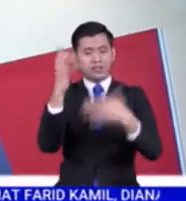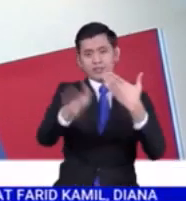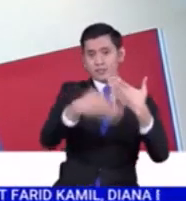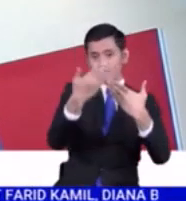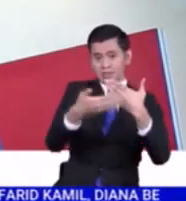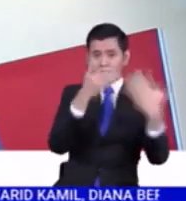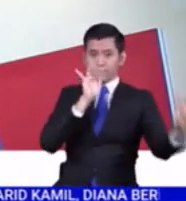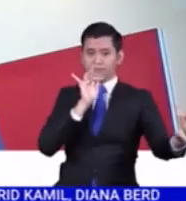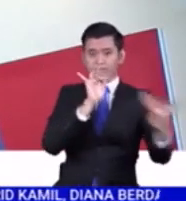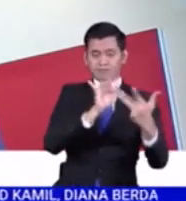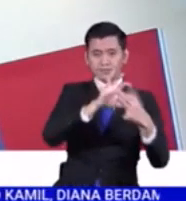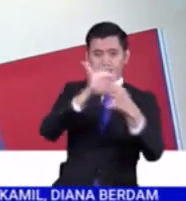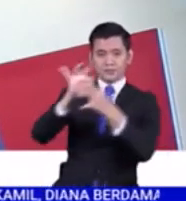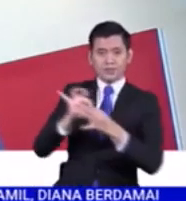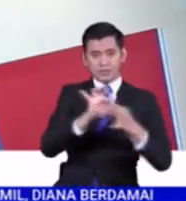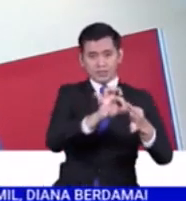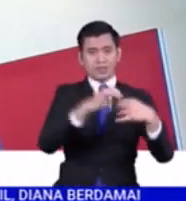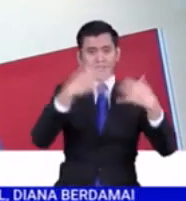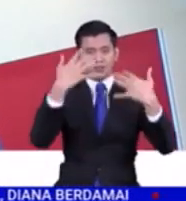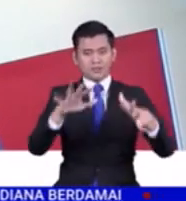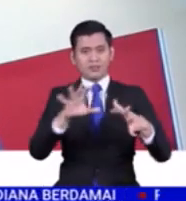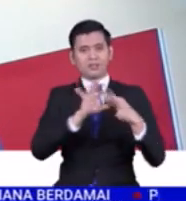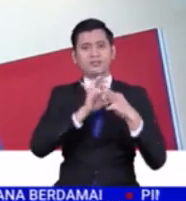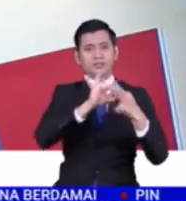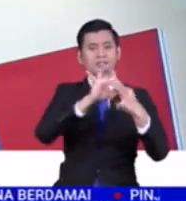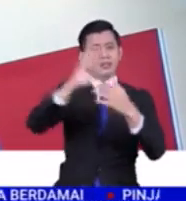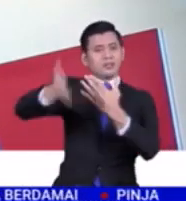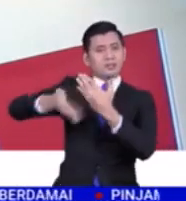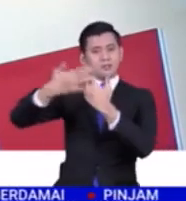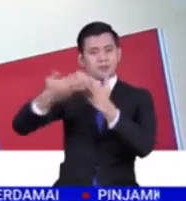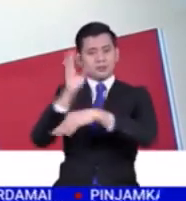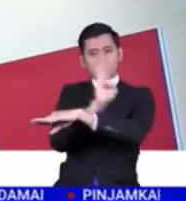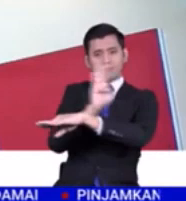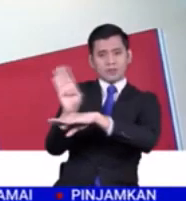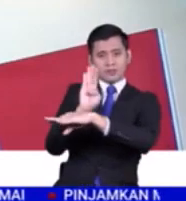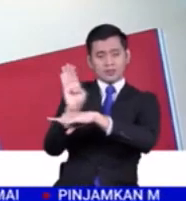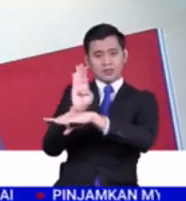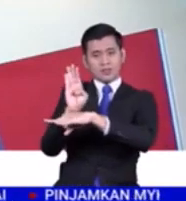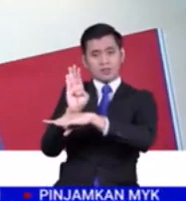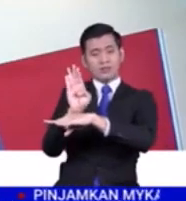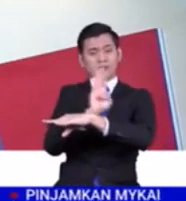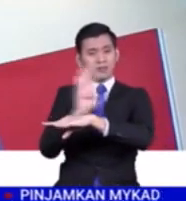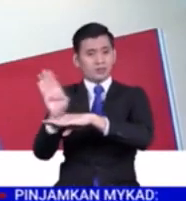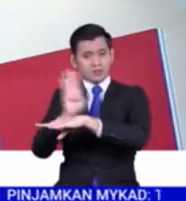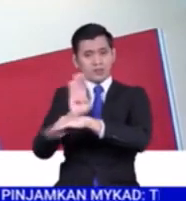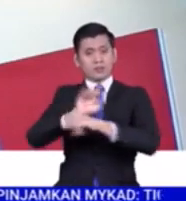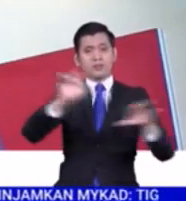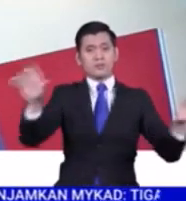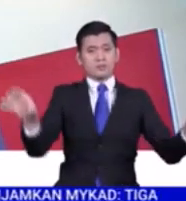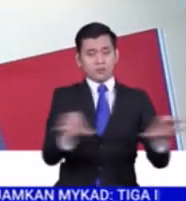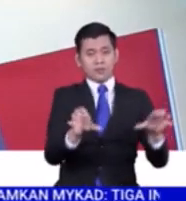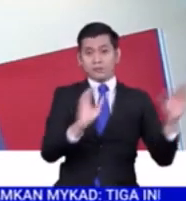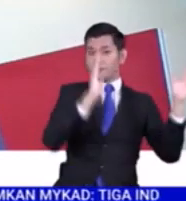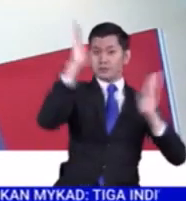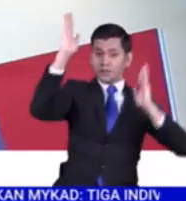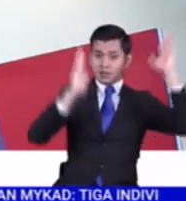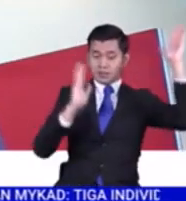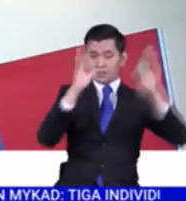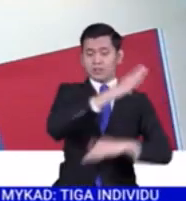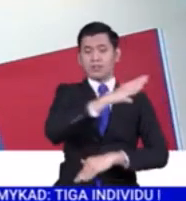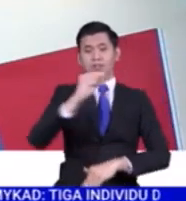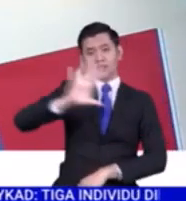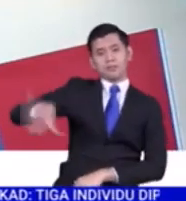juga hubungan yang erat yang selama ini memudahkan perniagaan dan perdagangan dilakukan antara bukan sahaja antara Malaysia dan